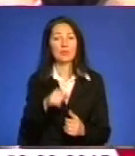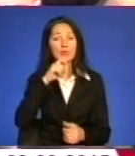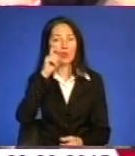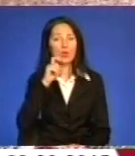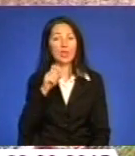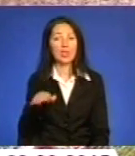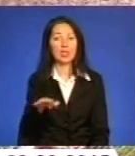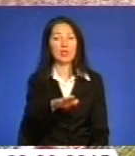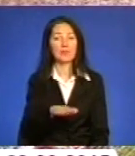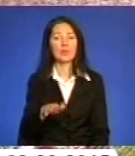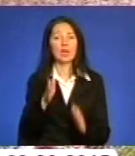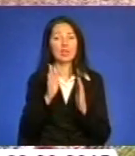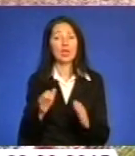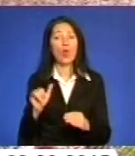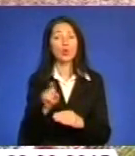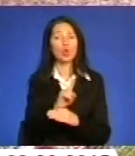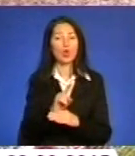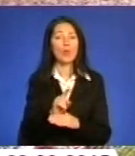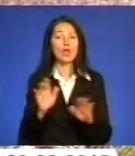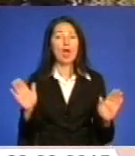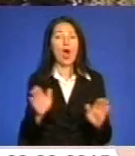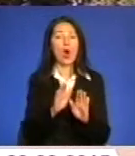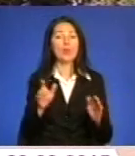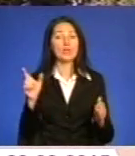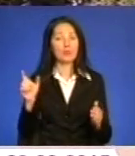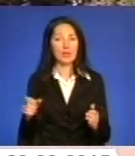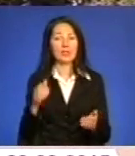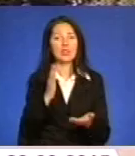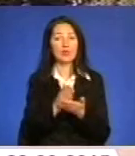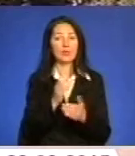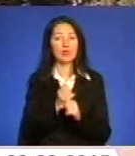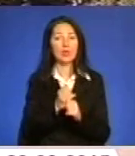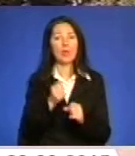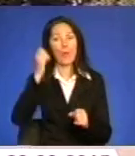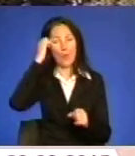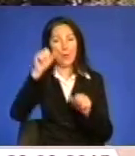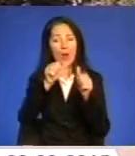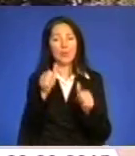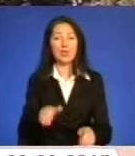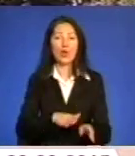України. Лише у Тернополі оперній співачці встановили пам'ятник у повний зріст.